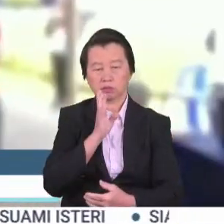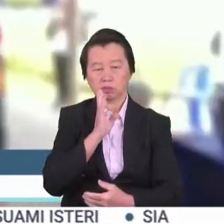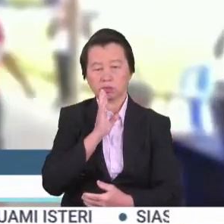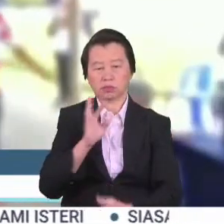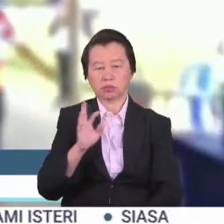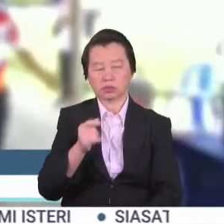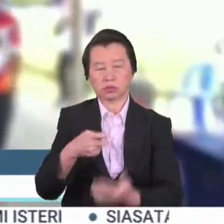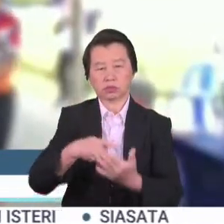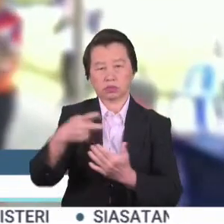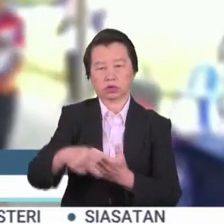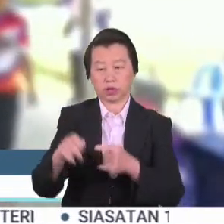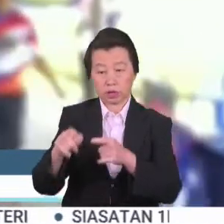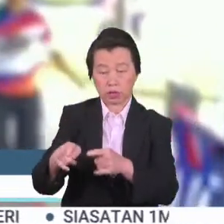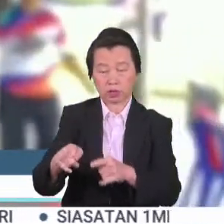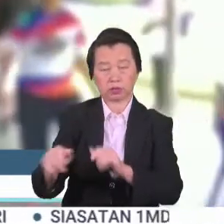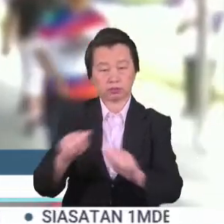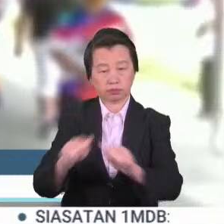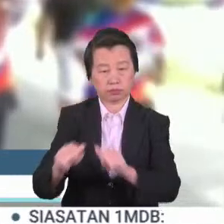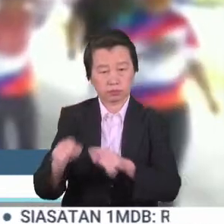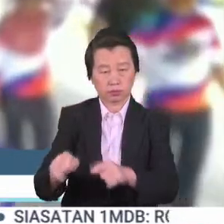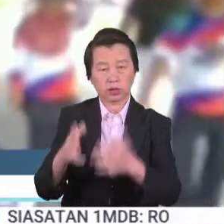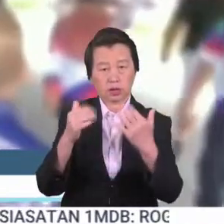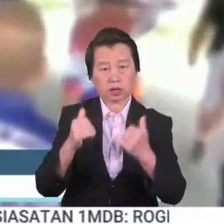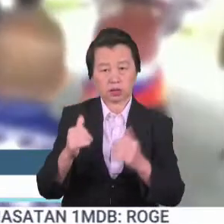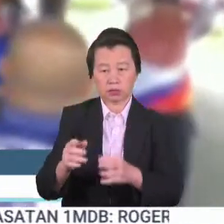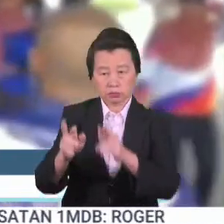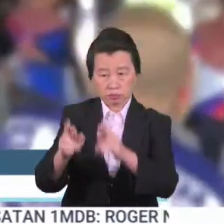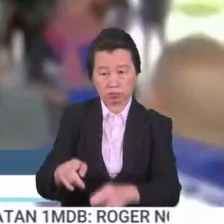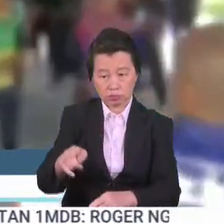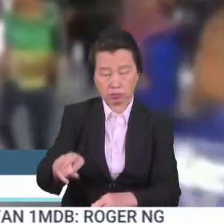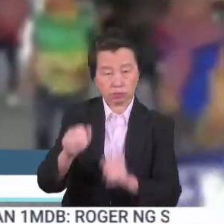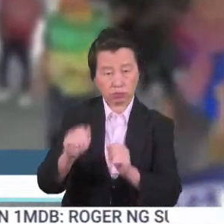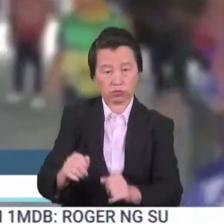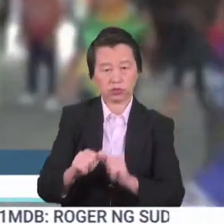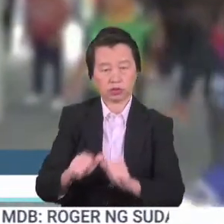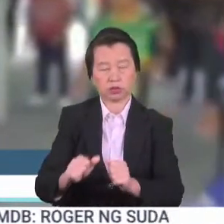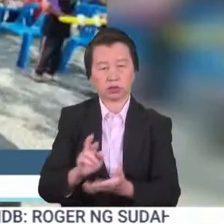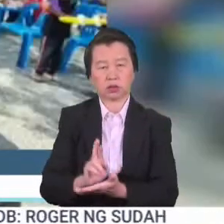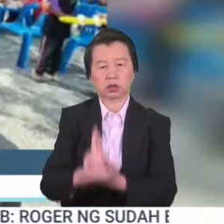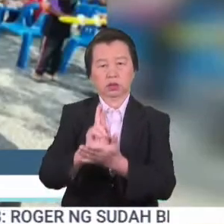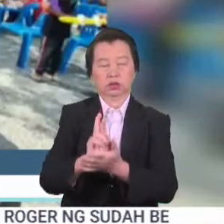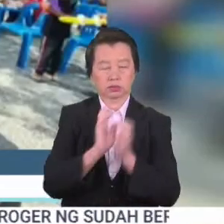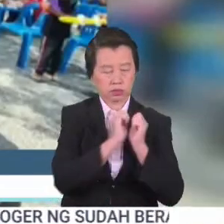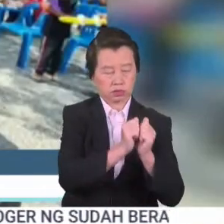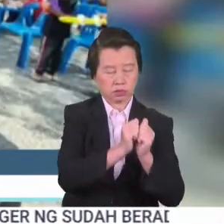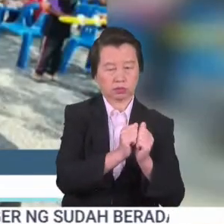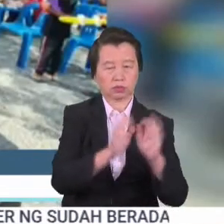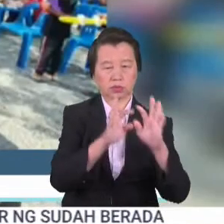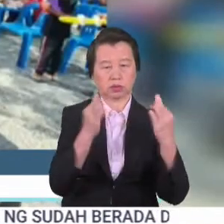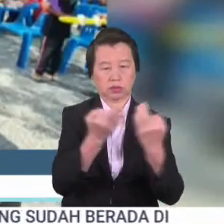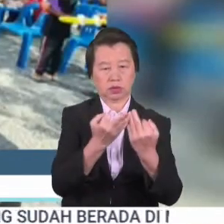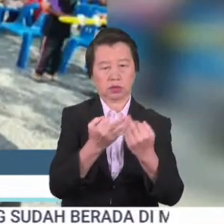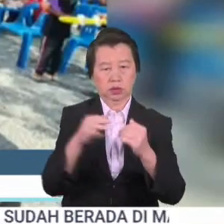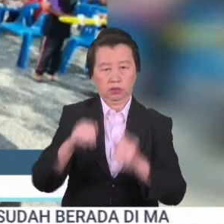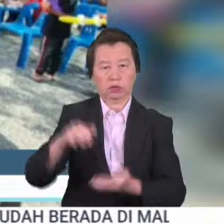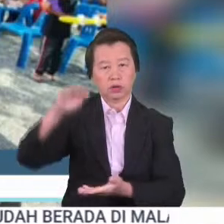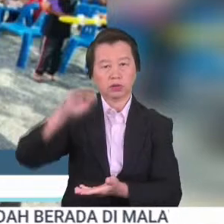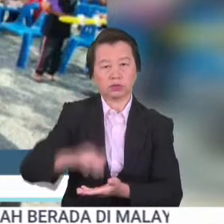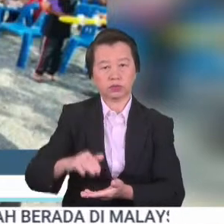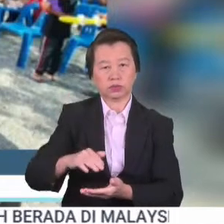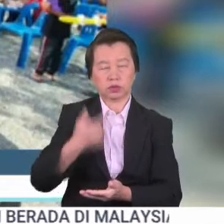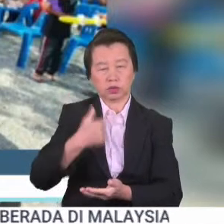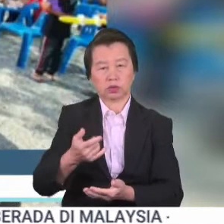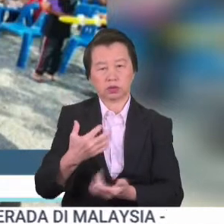roslan program ini terus dipergiatkan agar klien dapat mengekalkan pemulihan bersama keluarga ia dapat mengurangkan